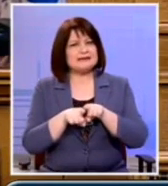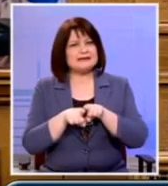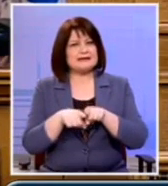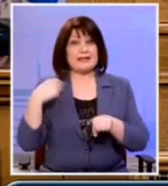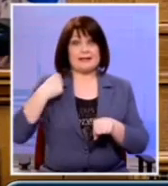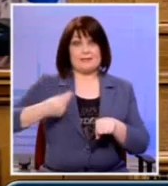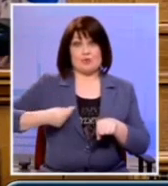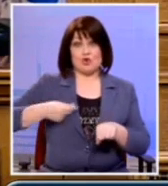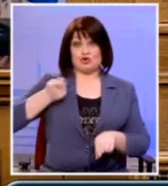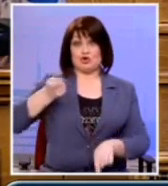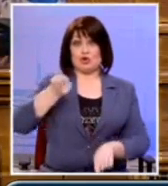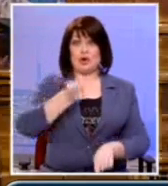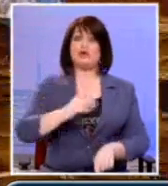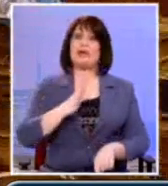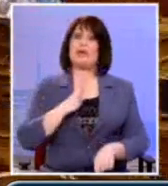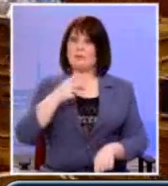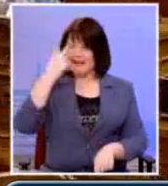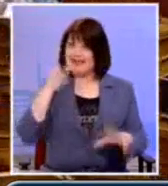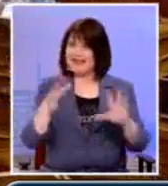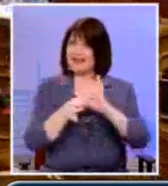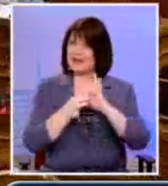δημόσιο χρέος με τα ανθρώπινα δικαιώματα.